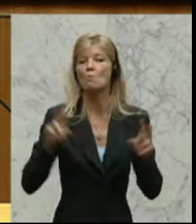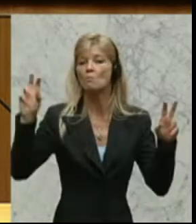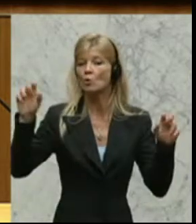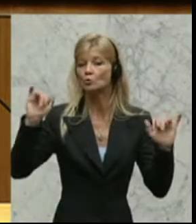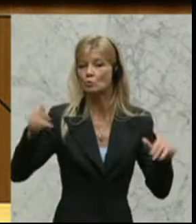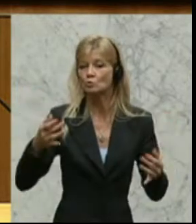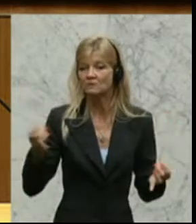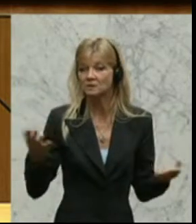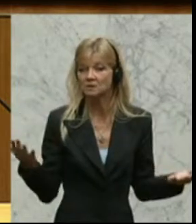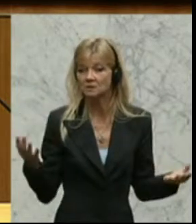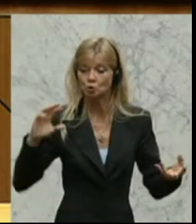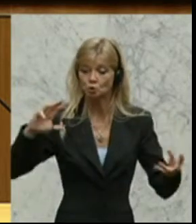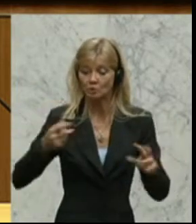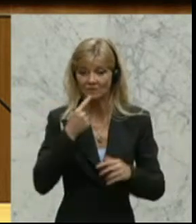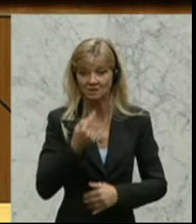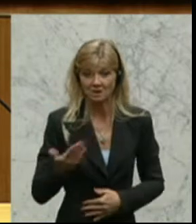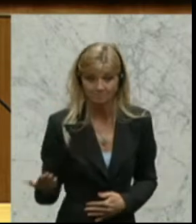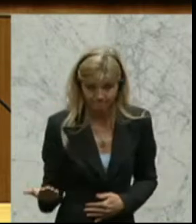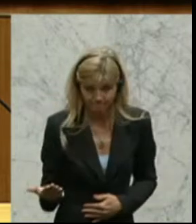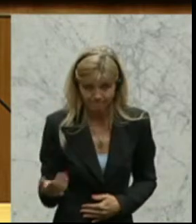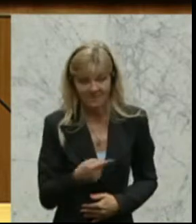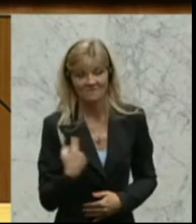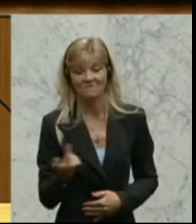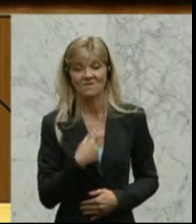zusammenfassend, und das ist die Devise von uns NEOS,